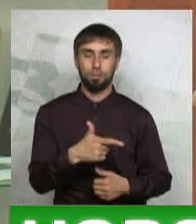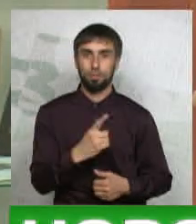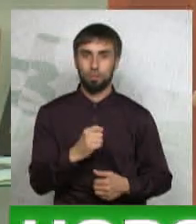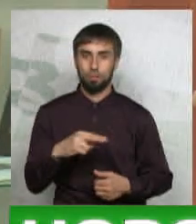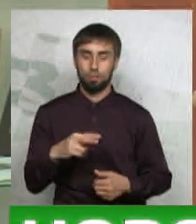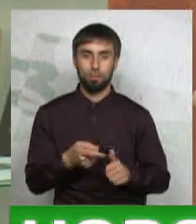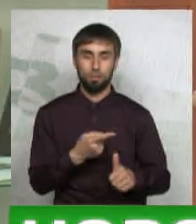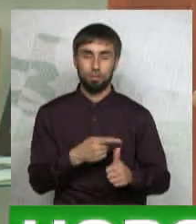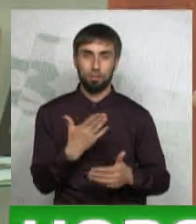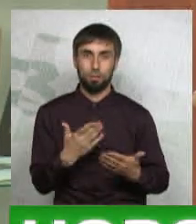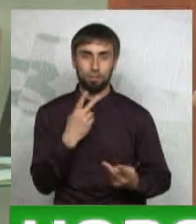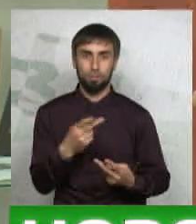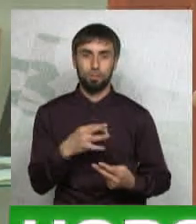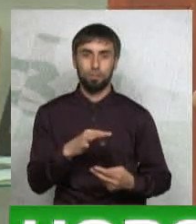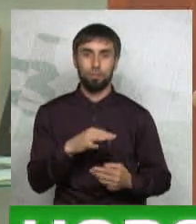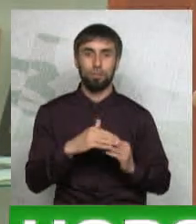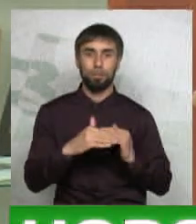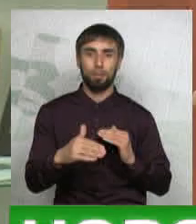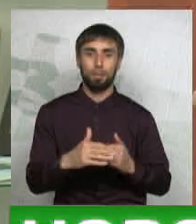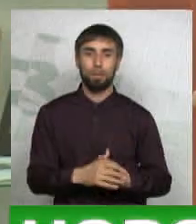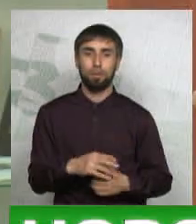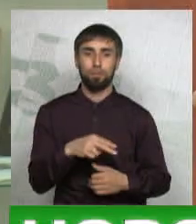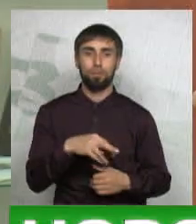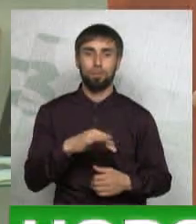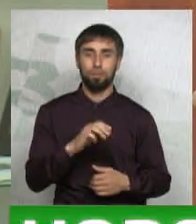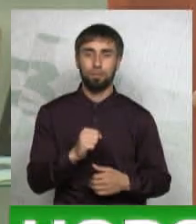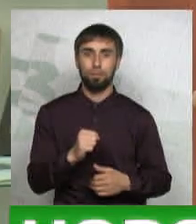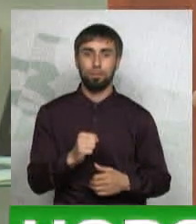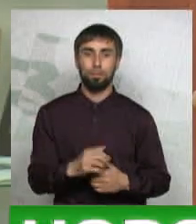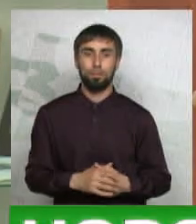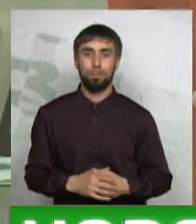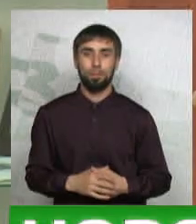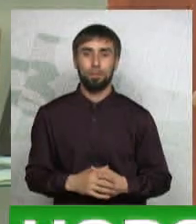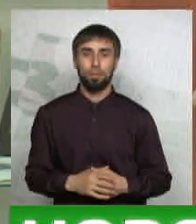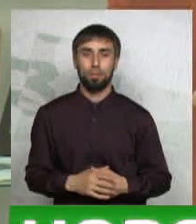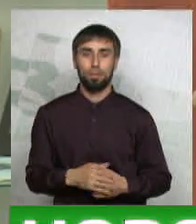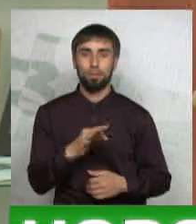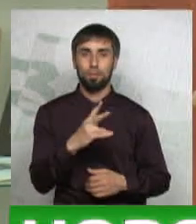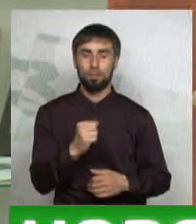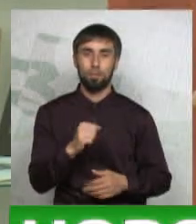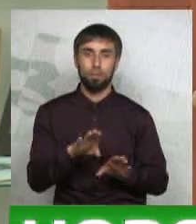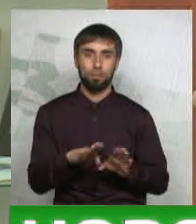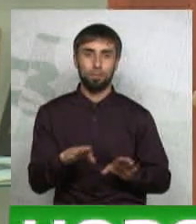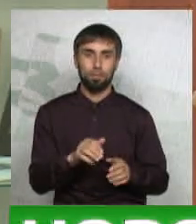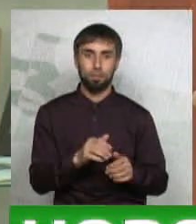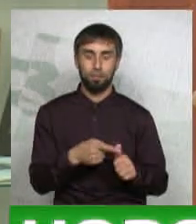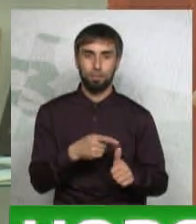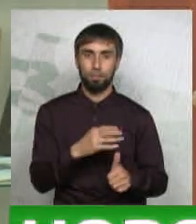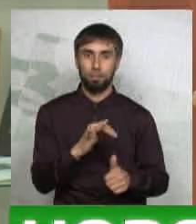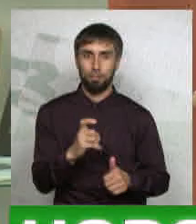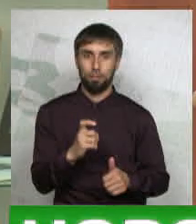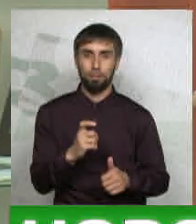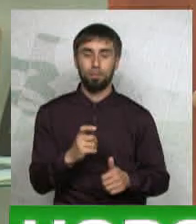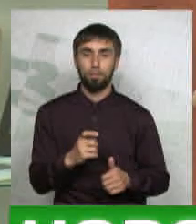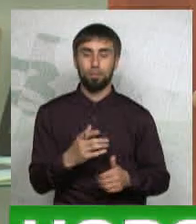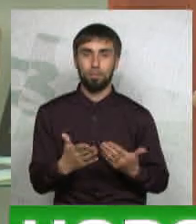гал тоже, если посмотреть на плоскость, на почву, так сказать, на относительно почвы, то она тоже выступает вперед-вверх. Если мы